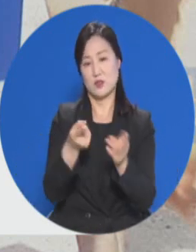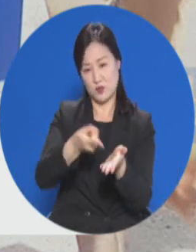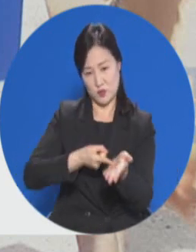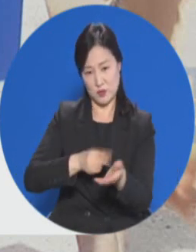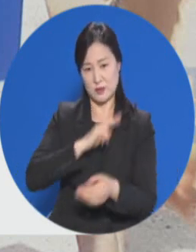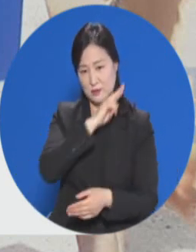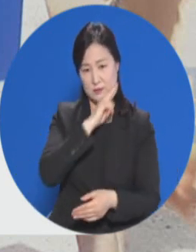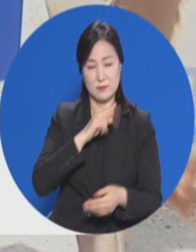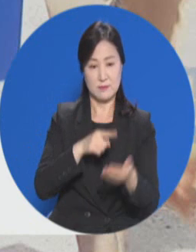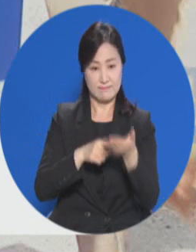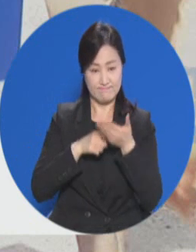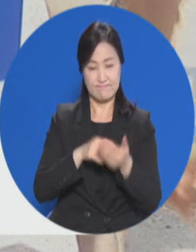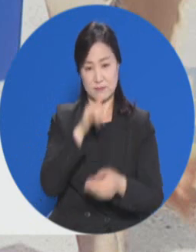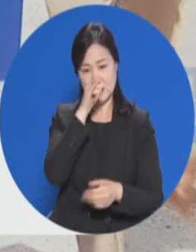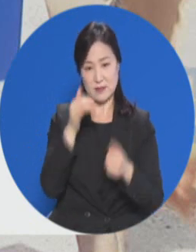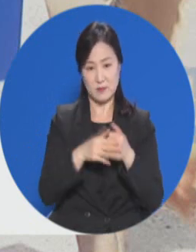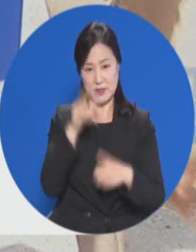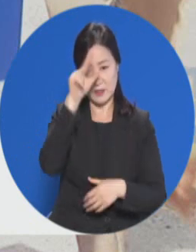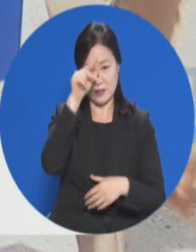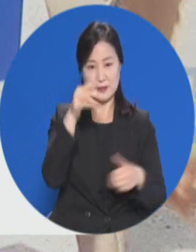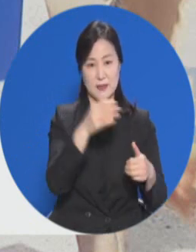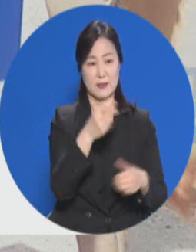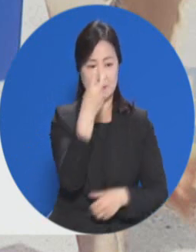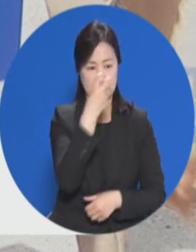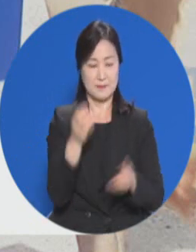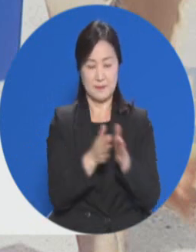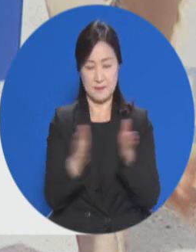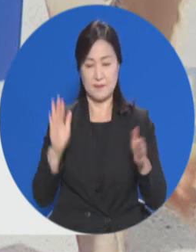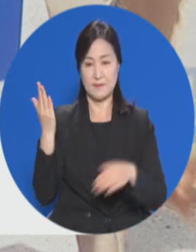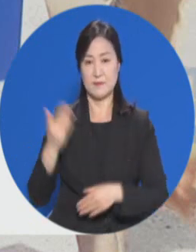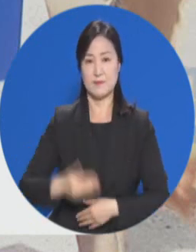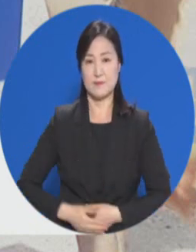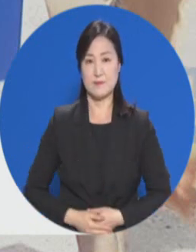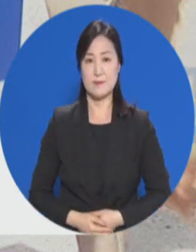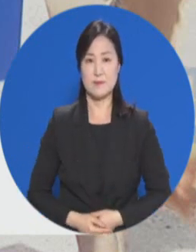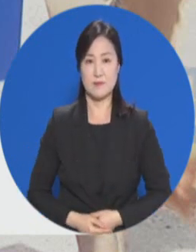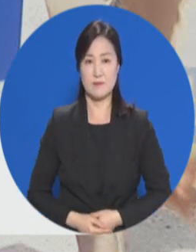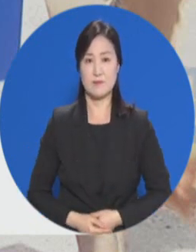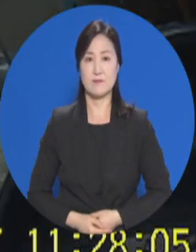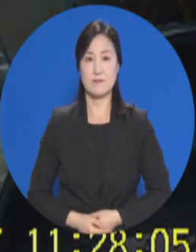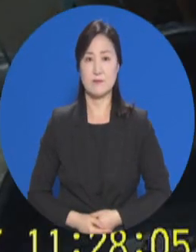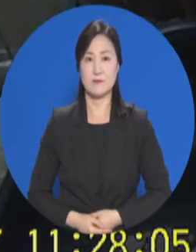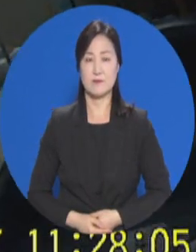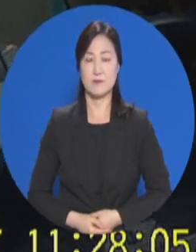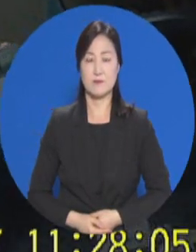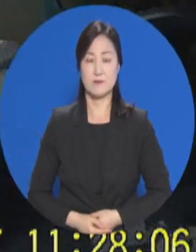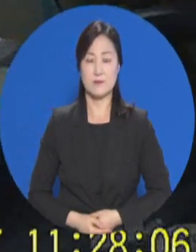나와 의료진이 경찰에 입건됐습니다. 송정근 기자가 보도합니다.